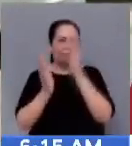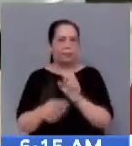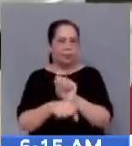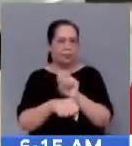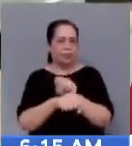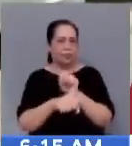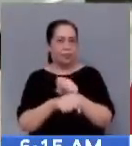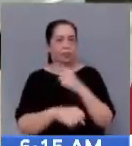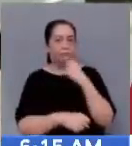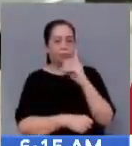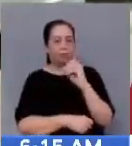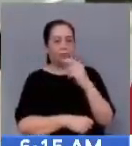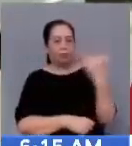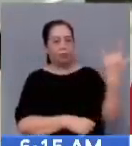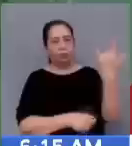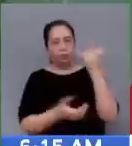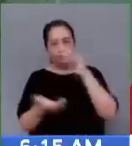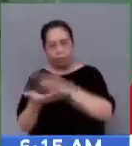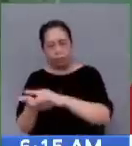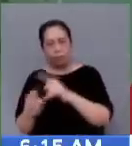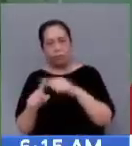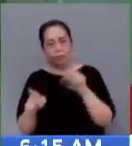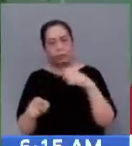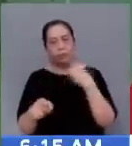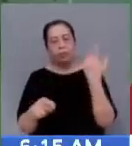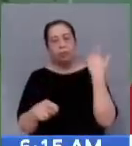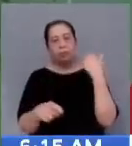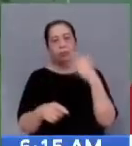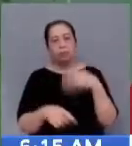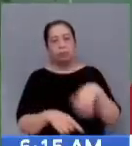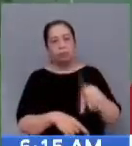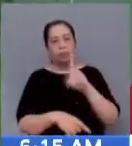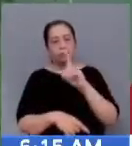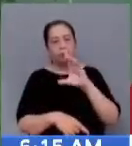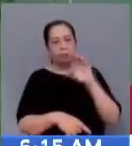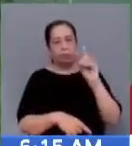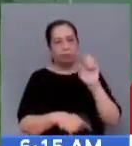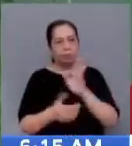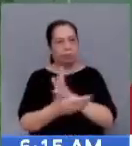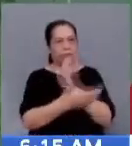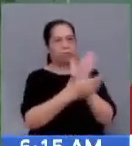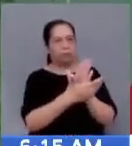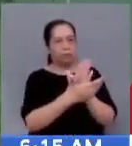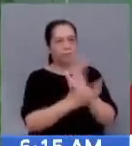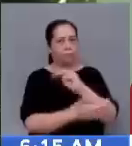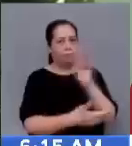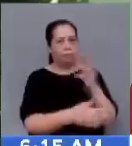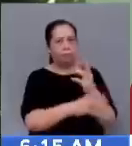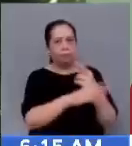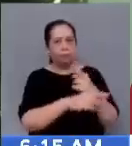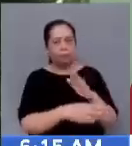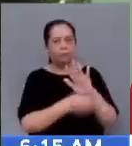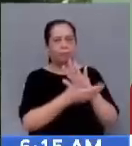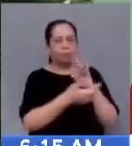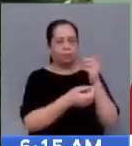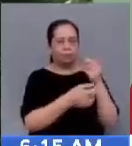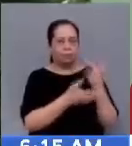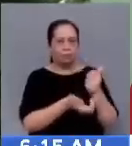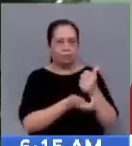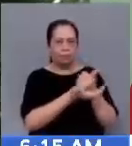umuwi ito sa Cagayan de Oro noong Marso at bumiyahe pa Maynila noong Mayo para asikasuhin ang kanyang mga papeles para sa